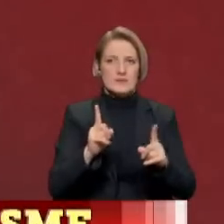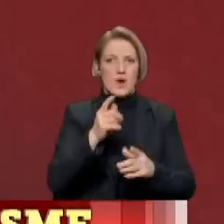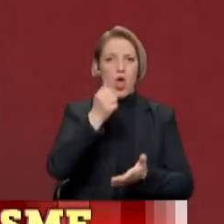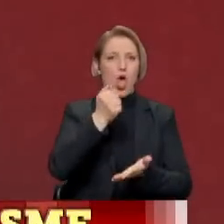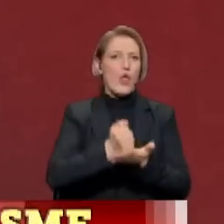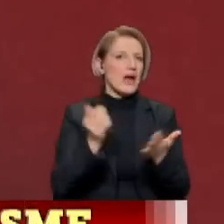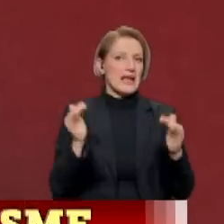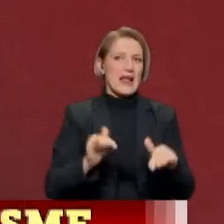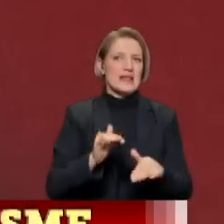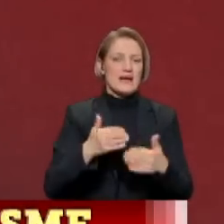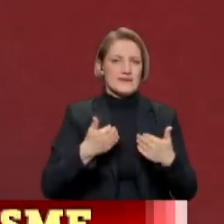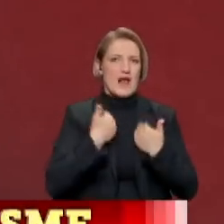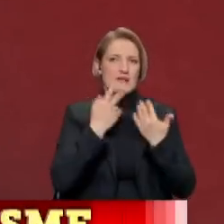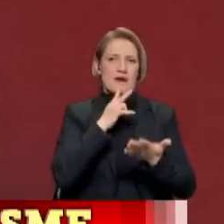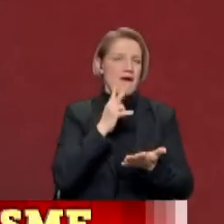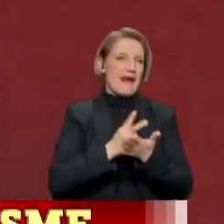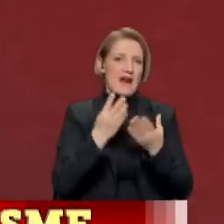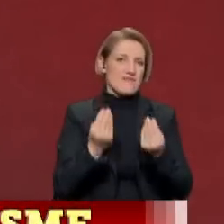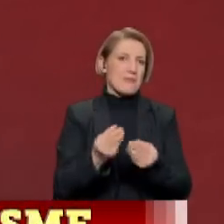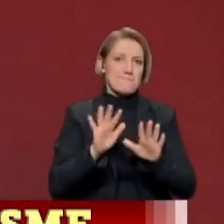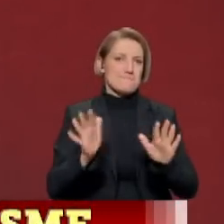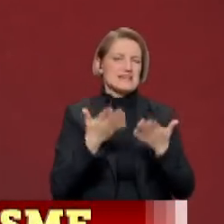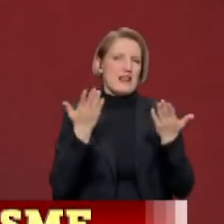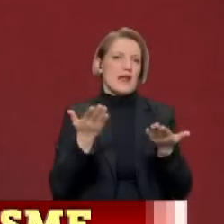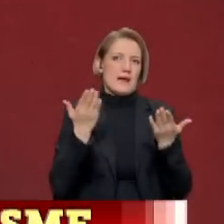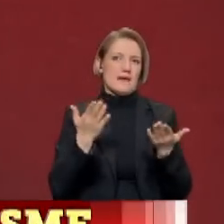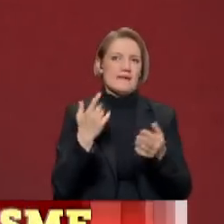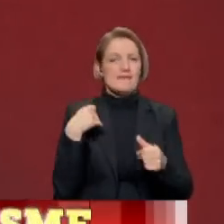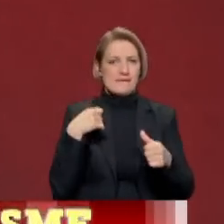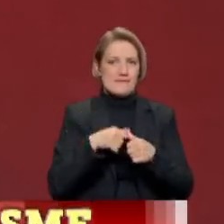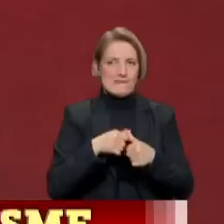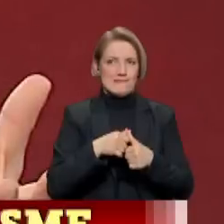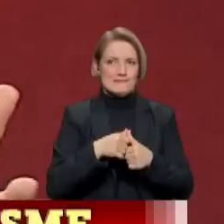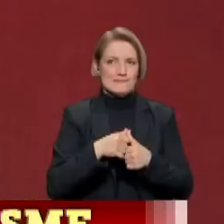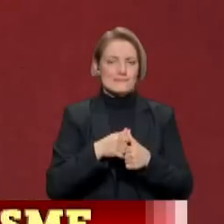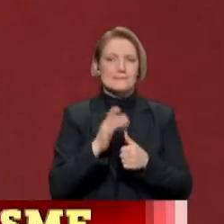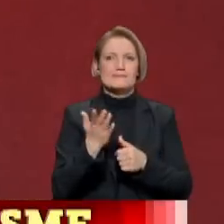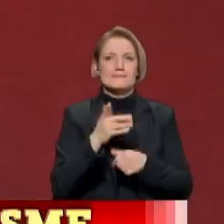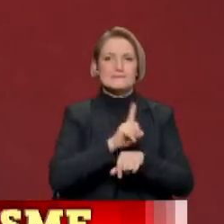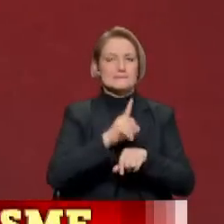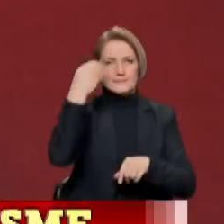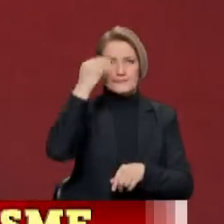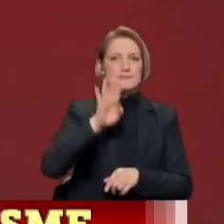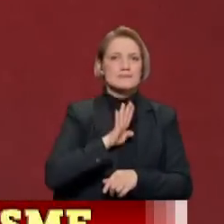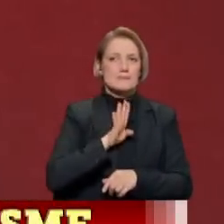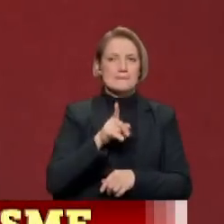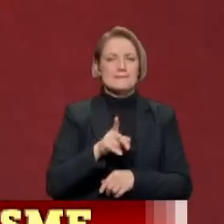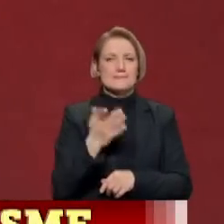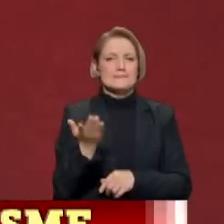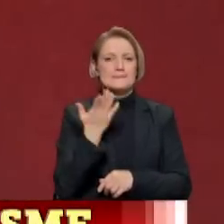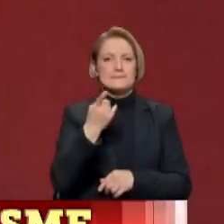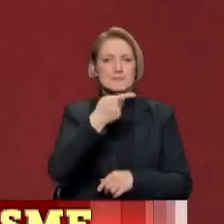onama geldi Yargıtay'dan. Hı hı. Ve yine devreye ne girecek? Ekrem İmamoğlu'nun